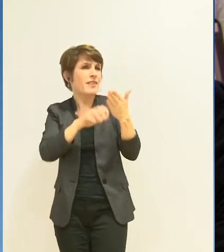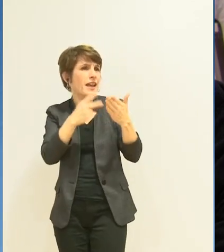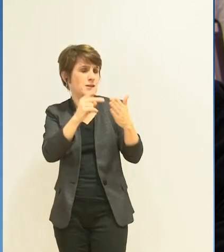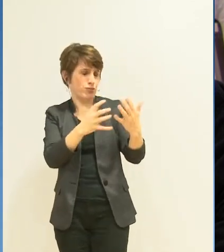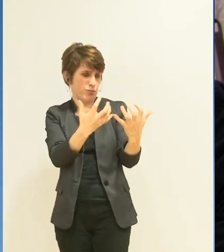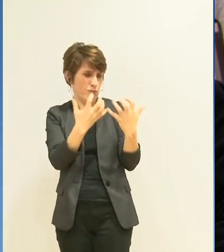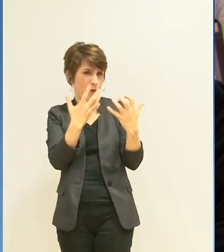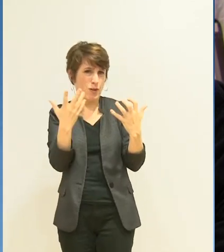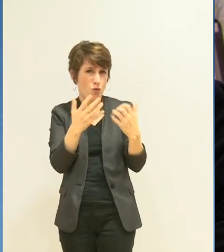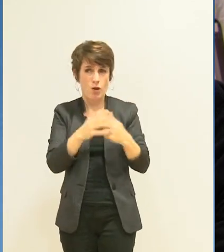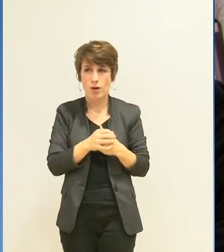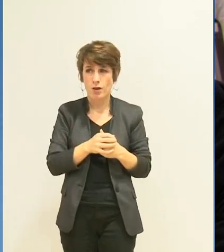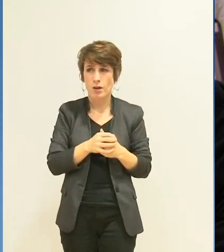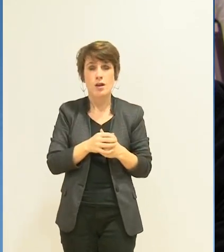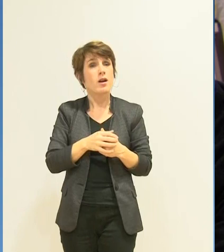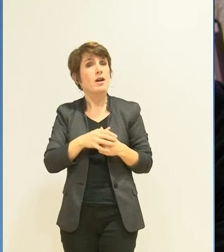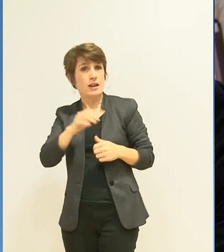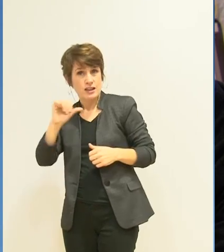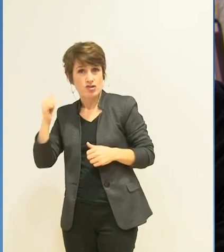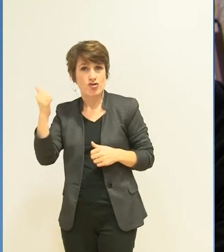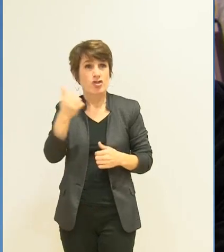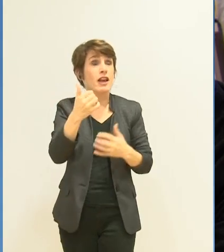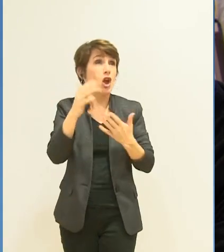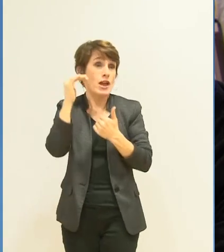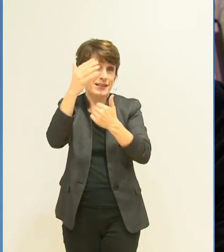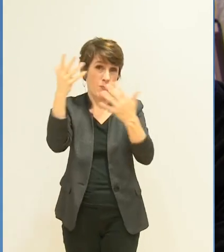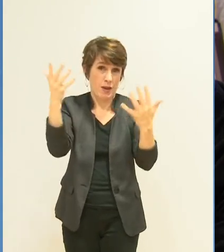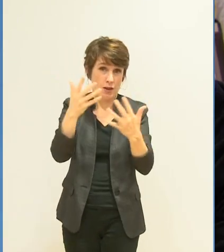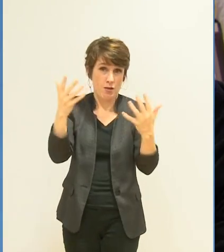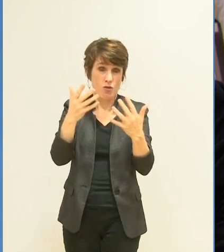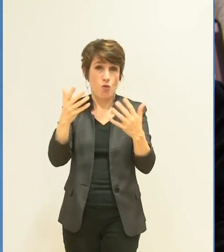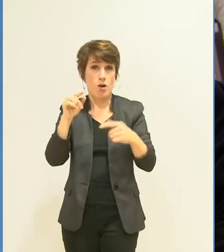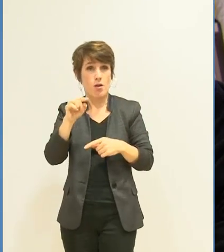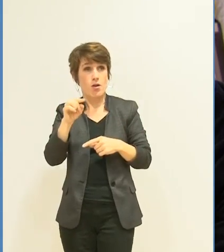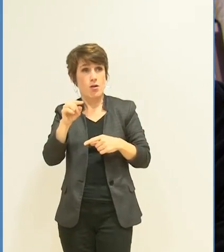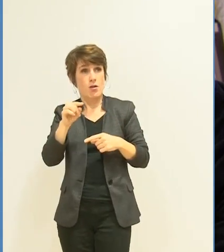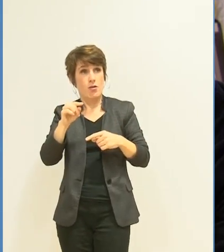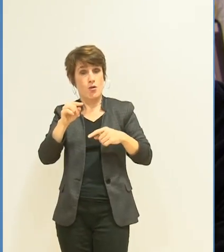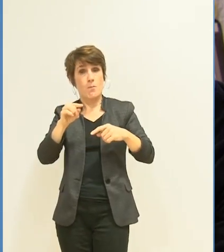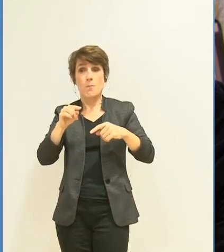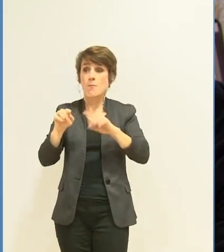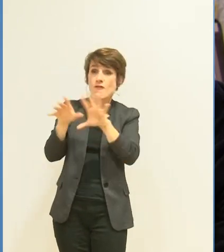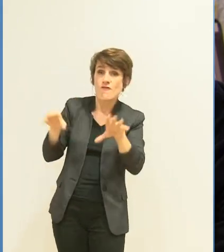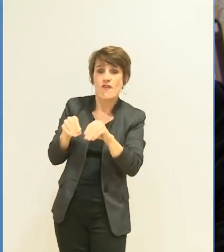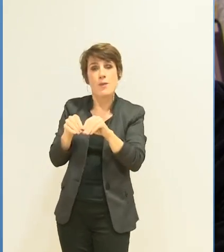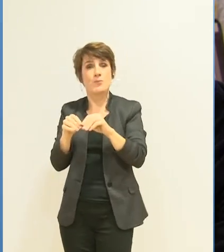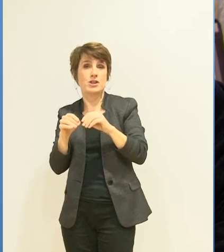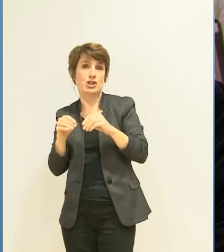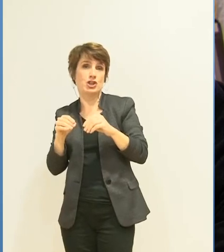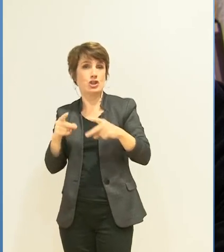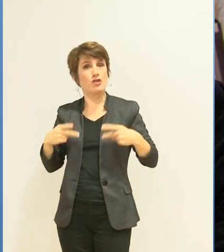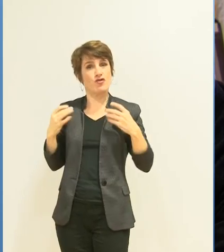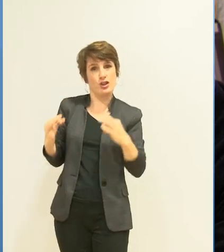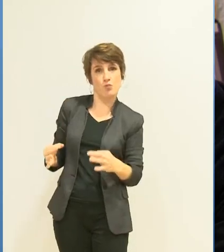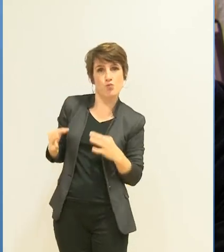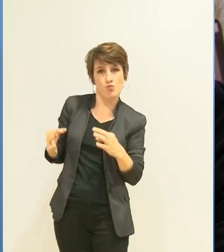chacun souhaite voir advenir la préservation de la capacité à permettre l'accès pour les ménages modestes et la lutte contre